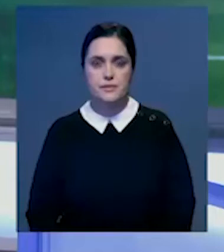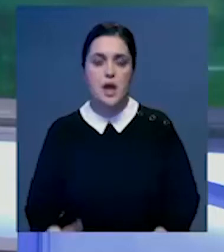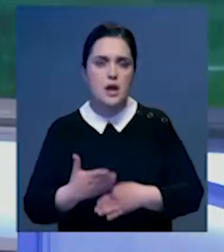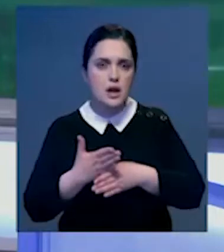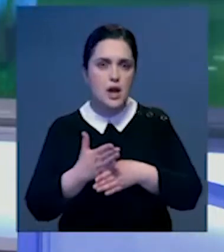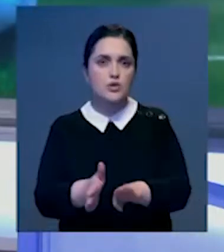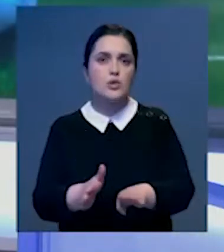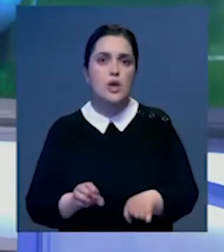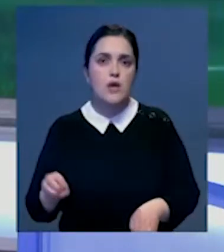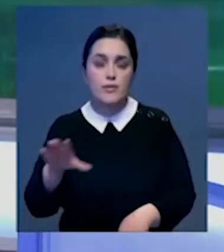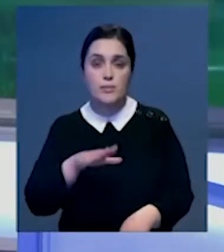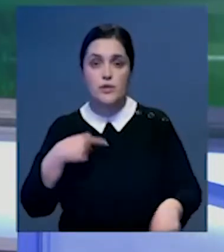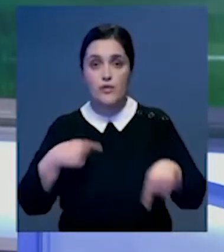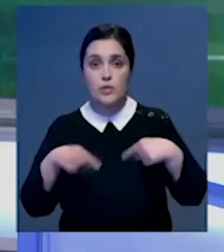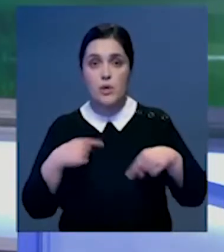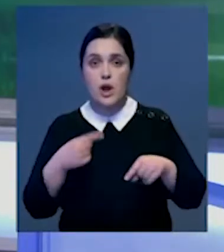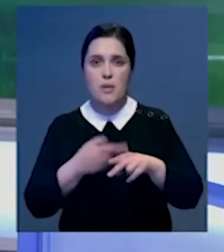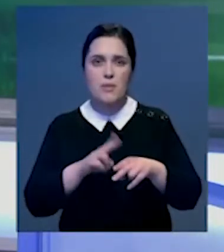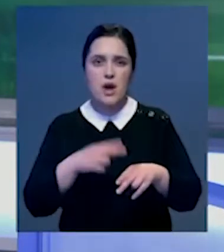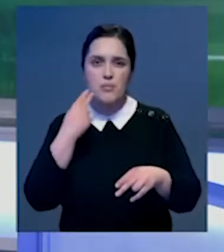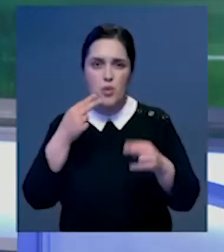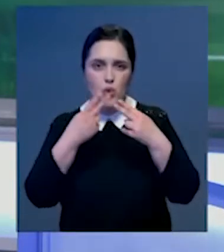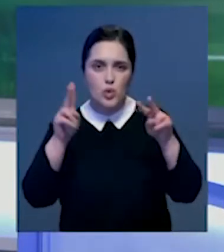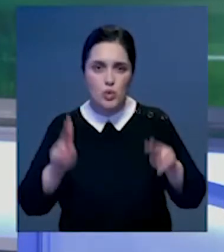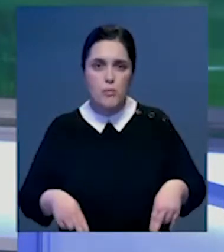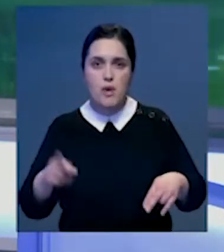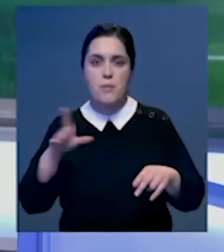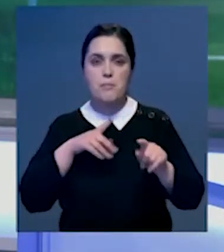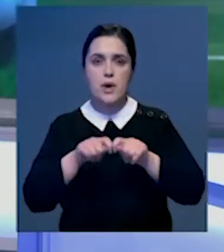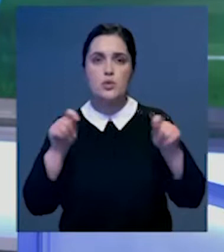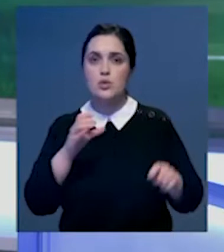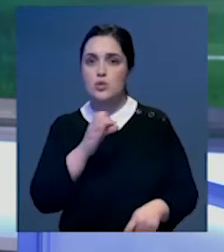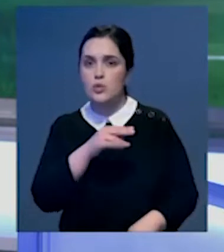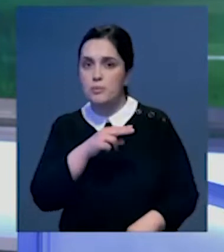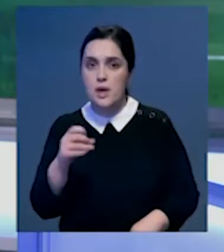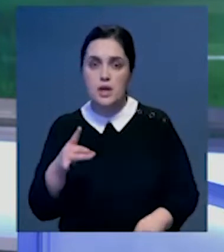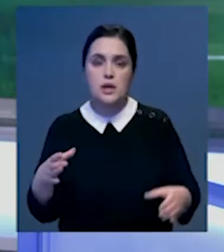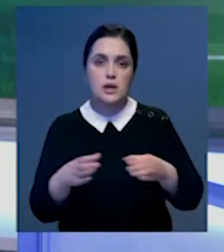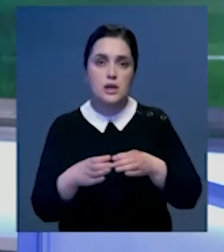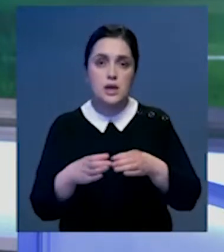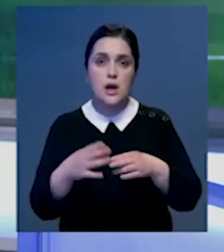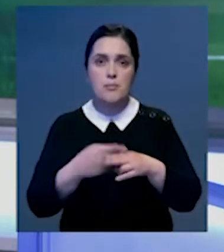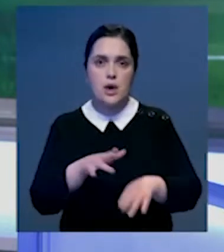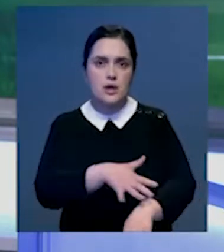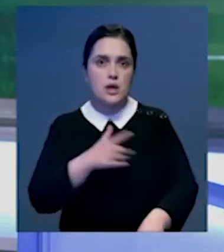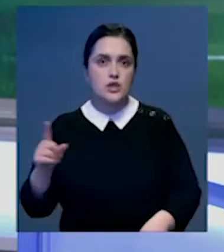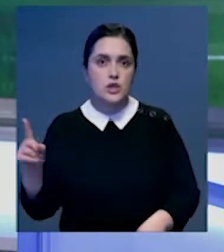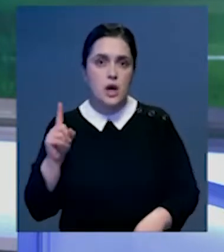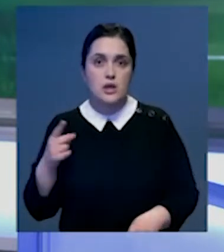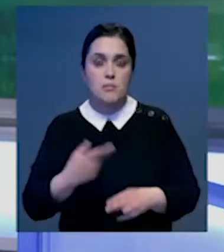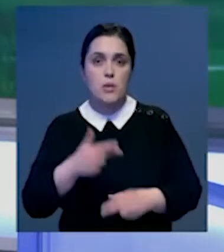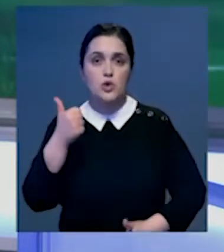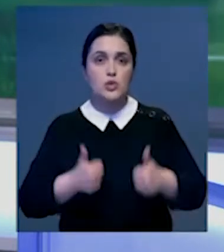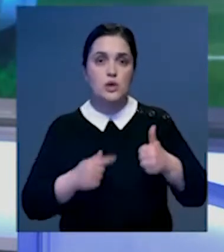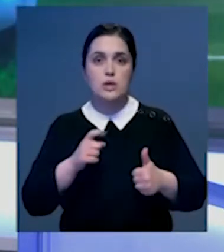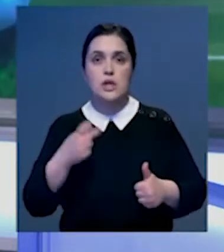раскол в европейском футболе топовые клубы анонсировали создание суперлиги наверное с самого долгожданного турнира за